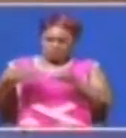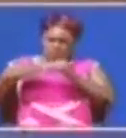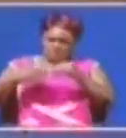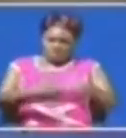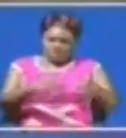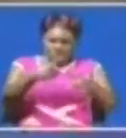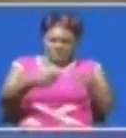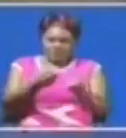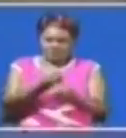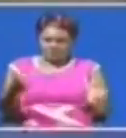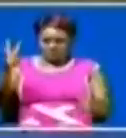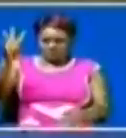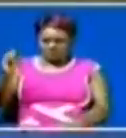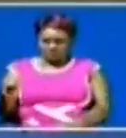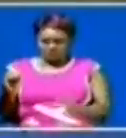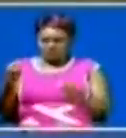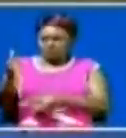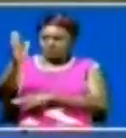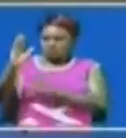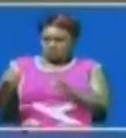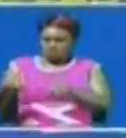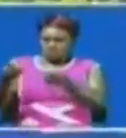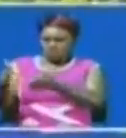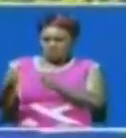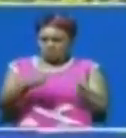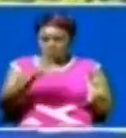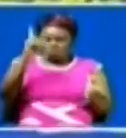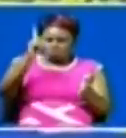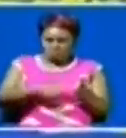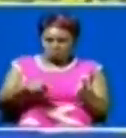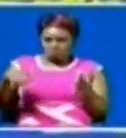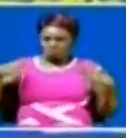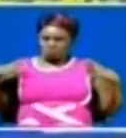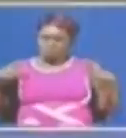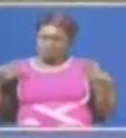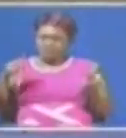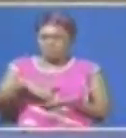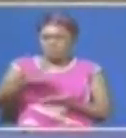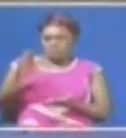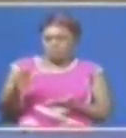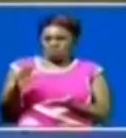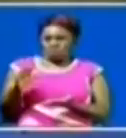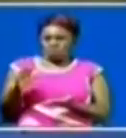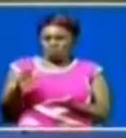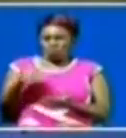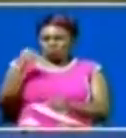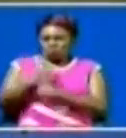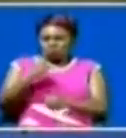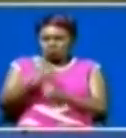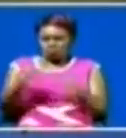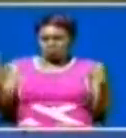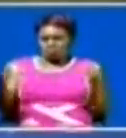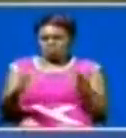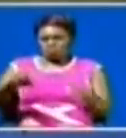miaka mingi ambayo Mungu alikupa nafasi, ni kitu gani ambacho unajivunia zaidi kuwahi kuwafanyia wakazi